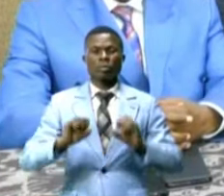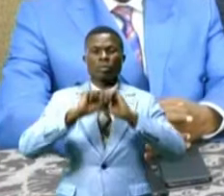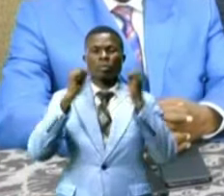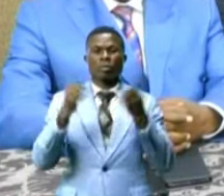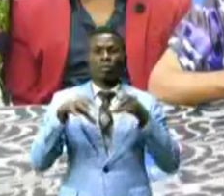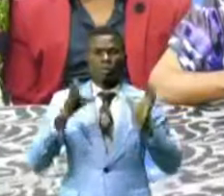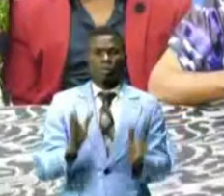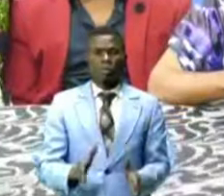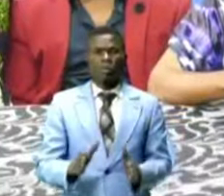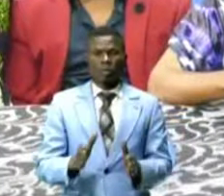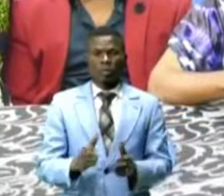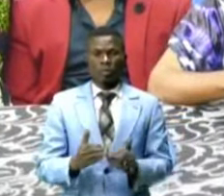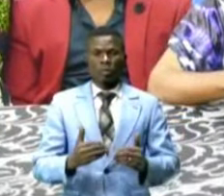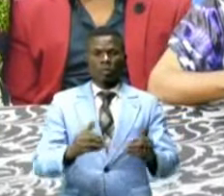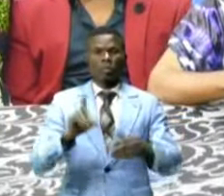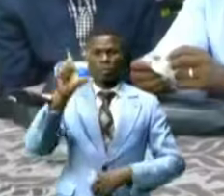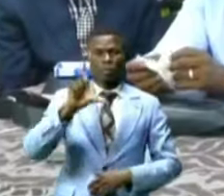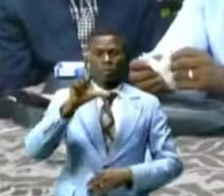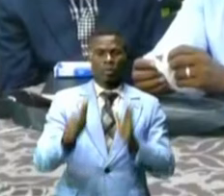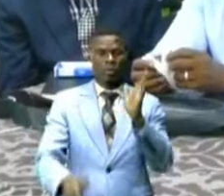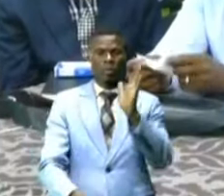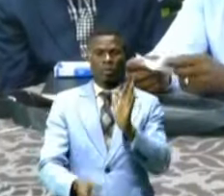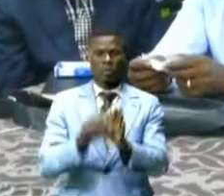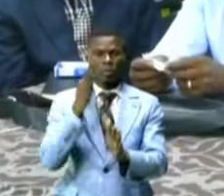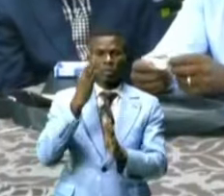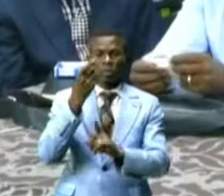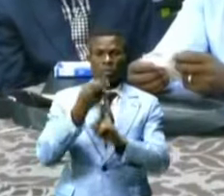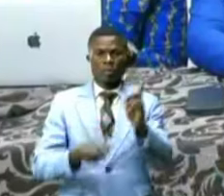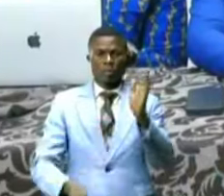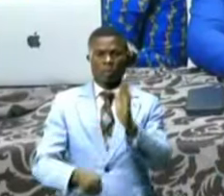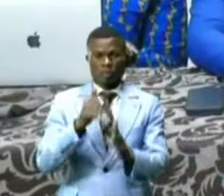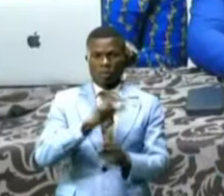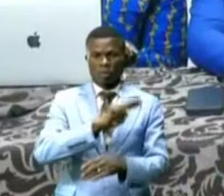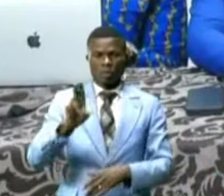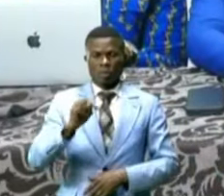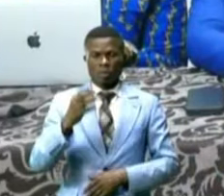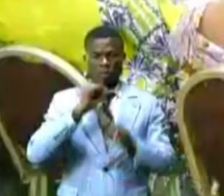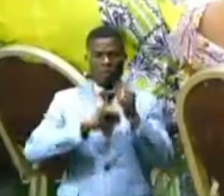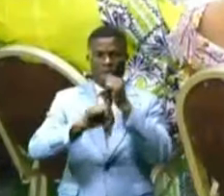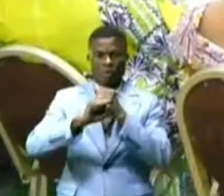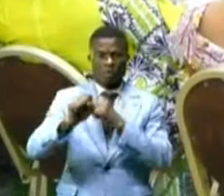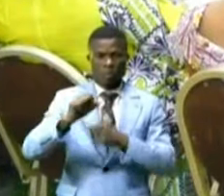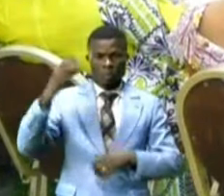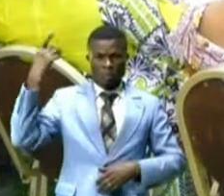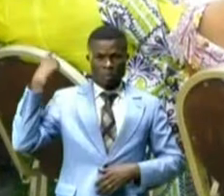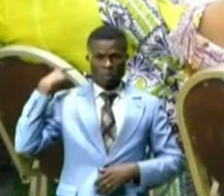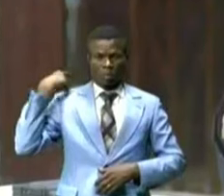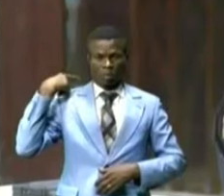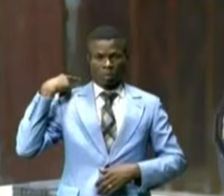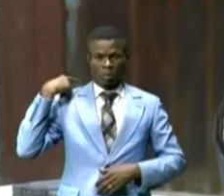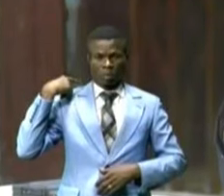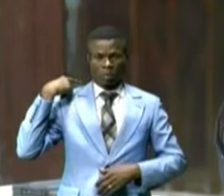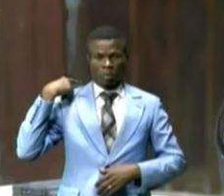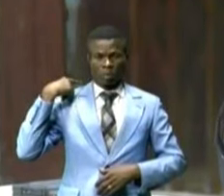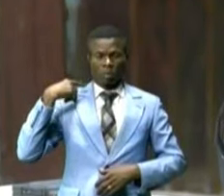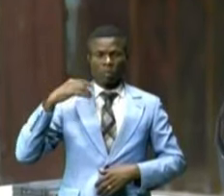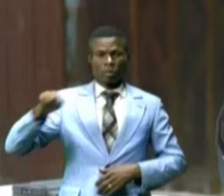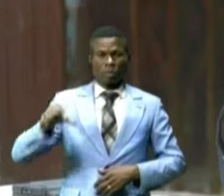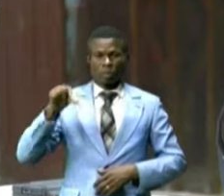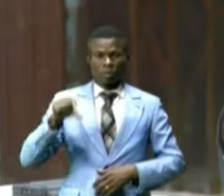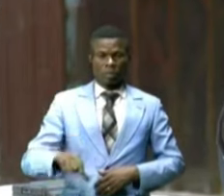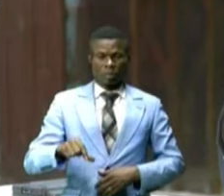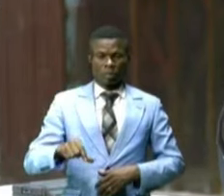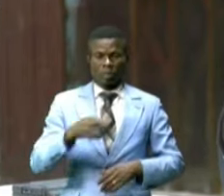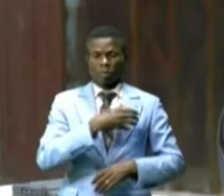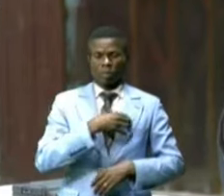congolaise se sont poursuivies ce lundi 13 novembre 2023 avec la coordination de la campagne du chef de l'État dirigée par le binôme Maître Jacquemain Chabani et